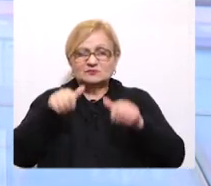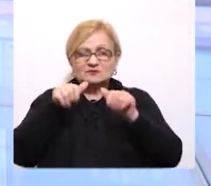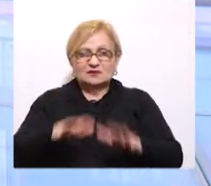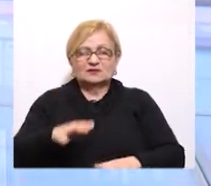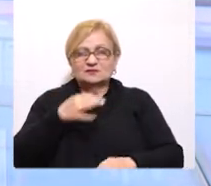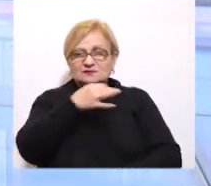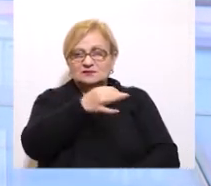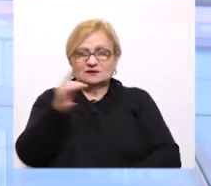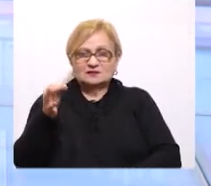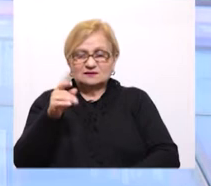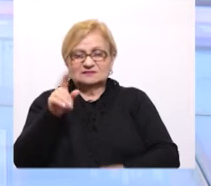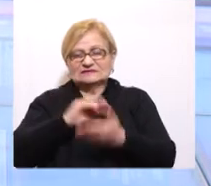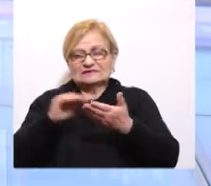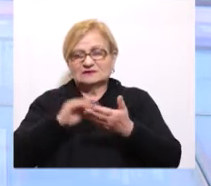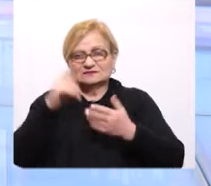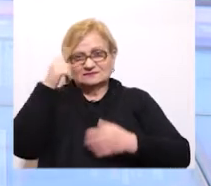გადაწყვეტილებას გაახმოვანებს.